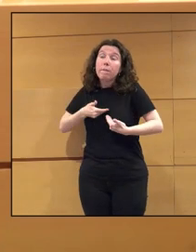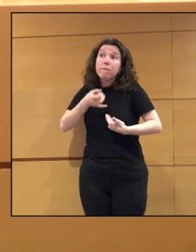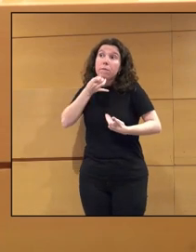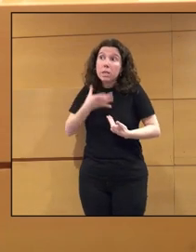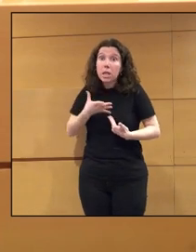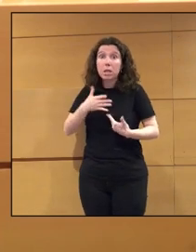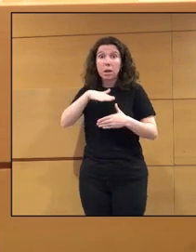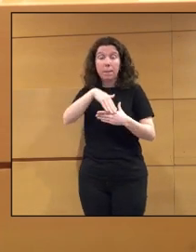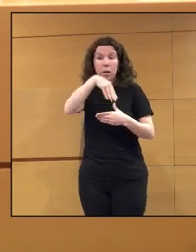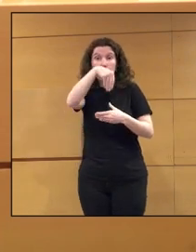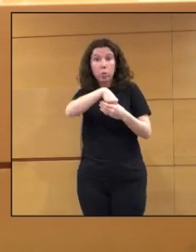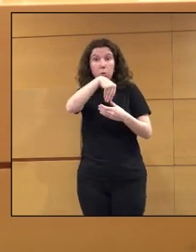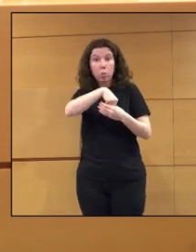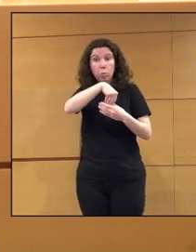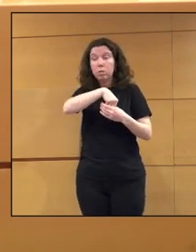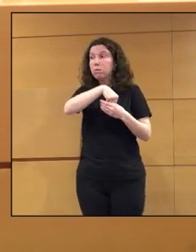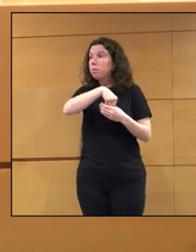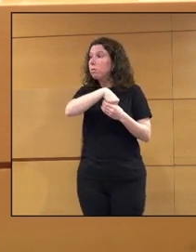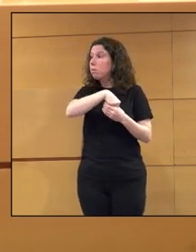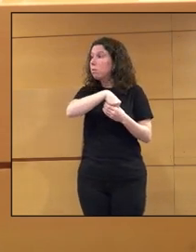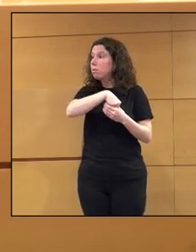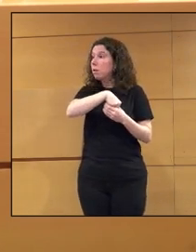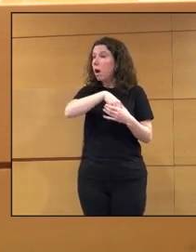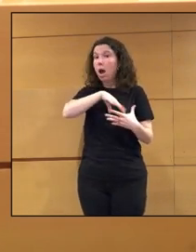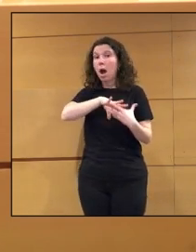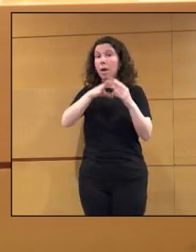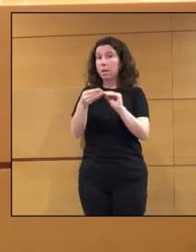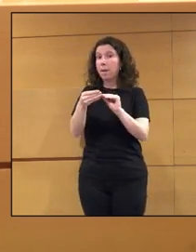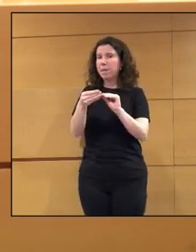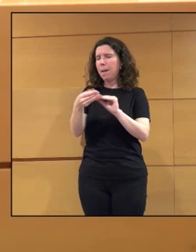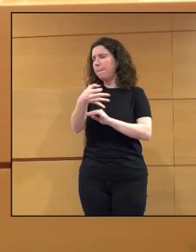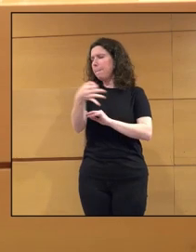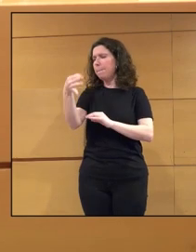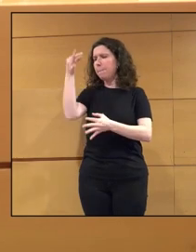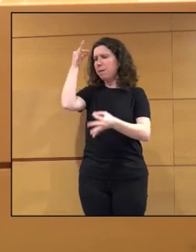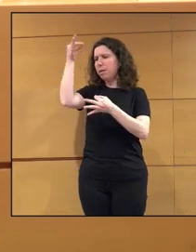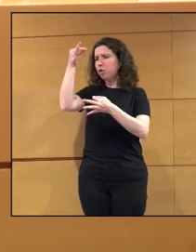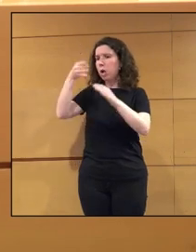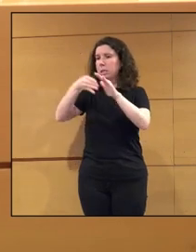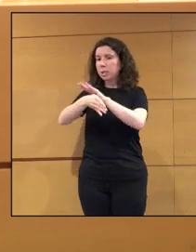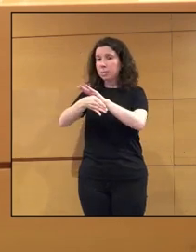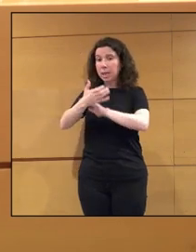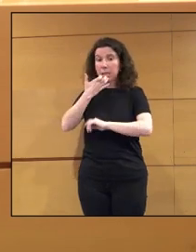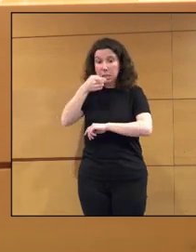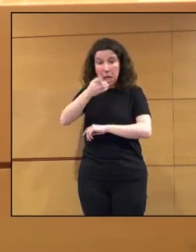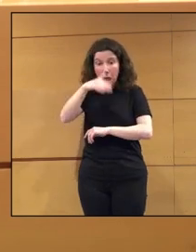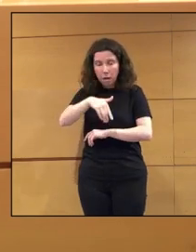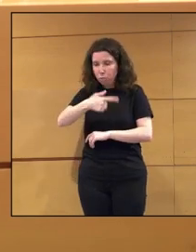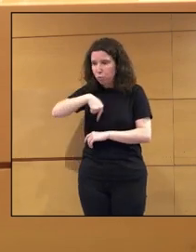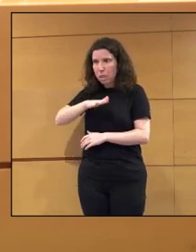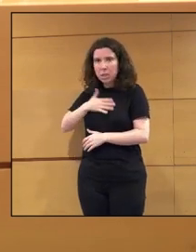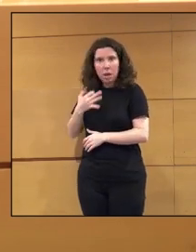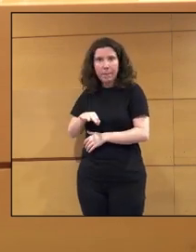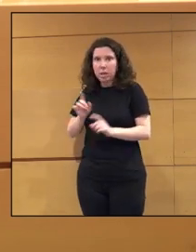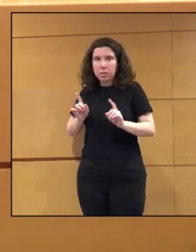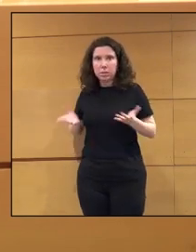nostres continguts amb una perfecció d'accessibilitat, o som incapaços de fer-ho, o fiquem més personal,